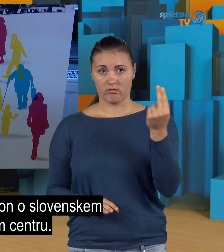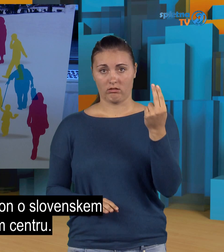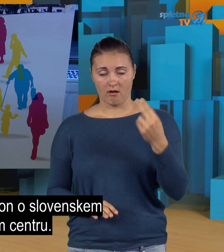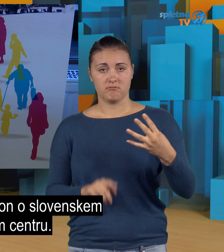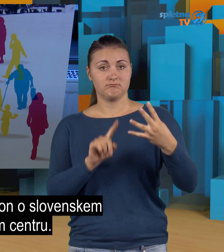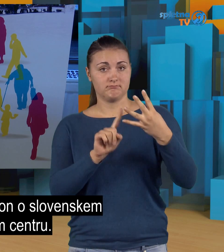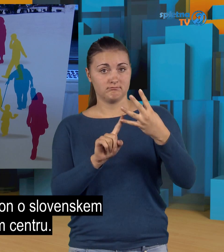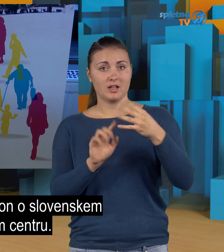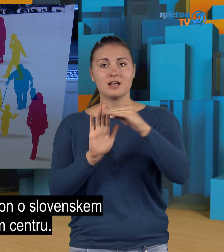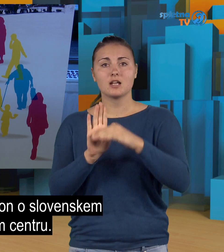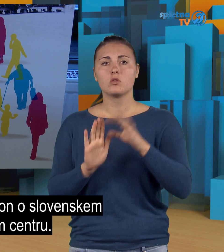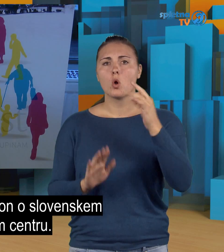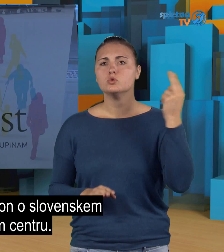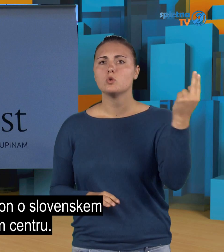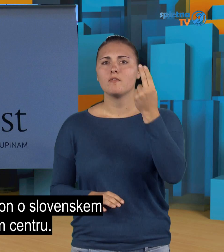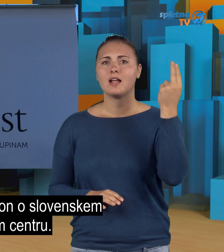Slovenskem filmskem centru.